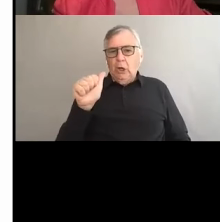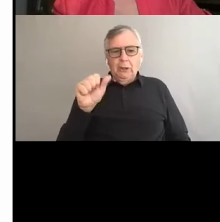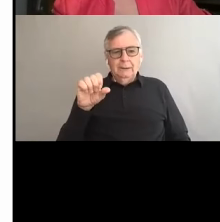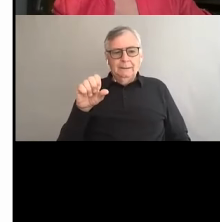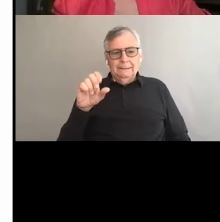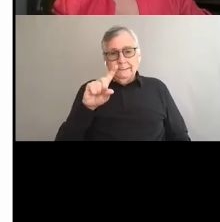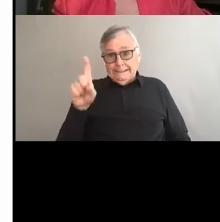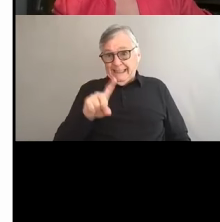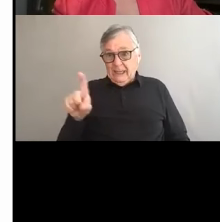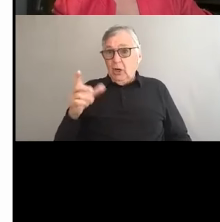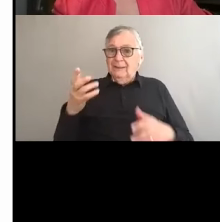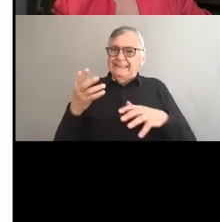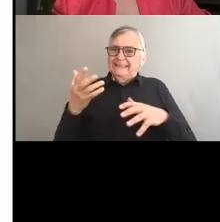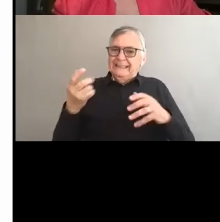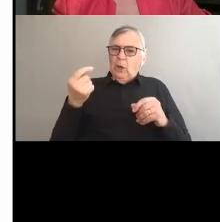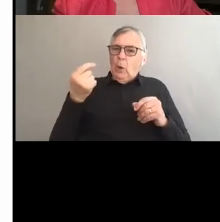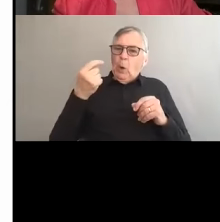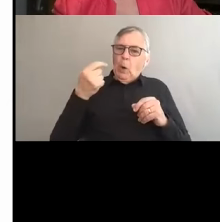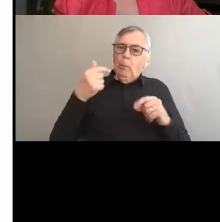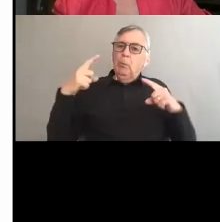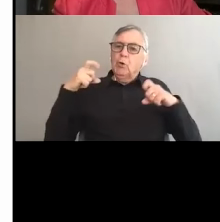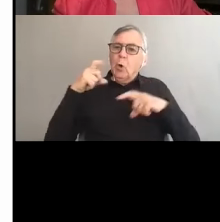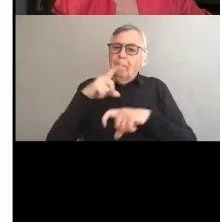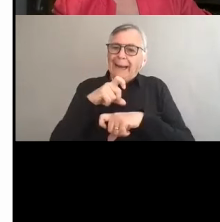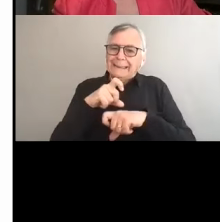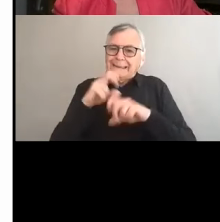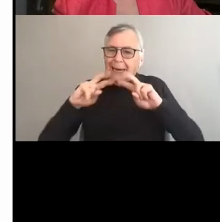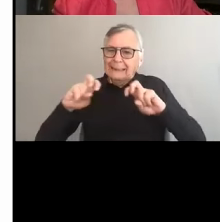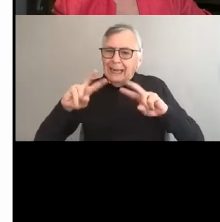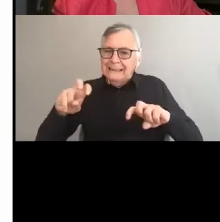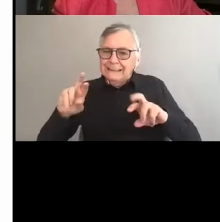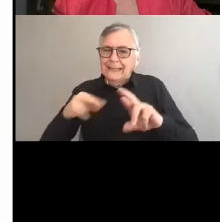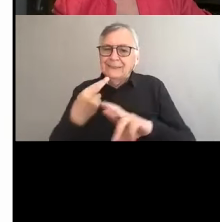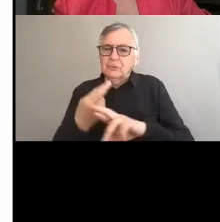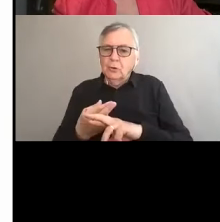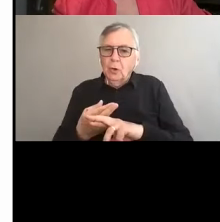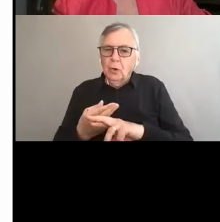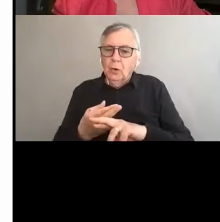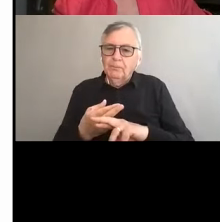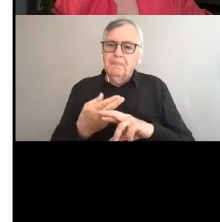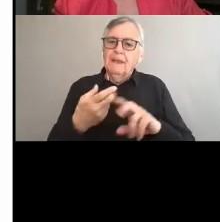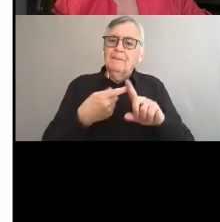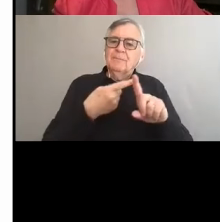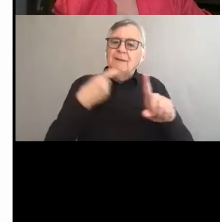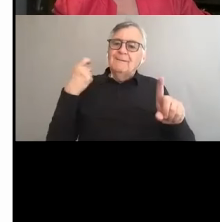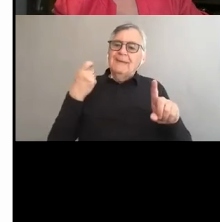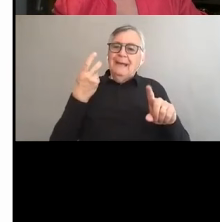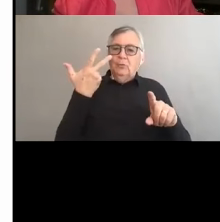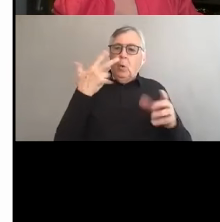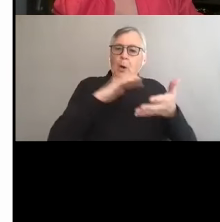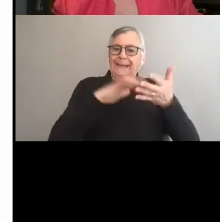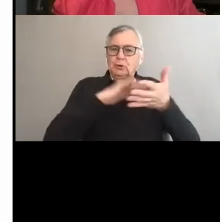tardivement. AstraZeneca, c'était un peu plus complexe pour analyser les résultats parce que les résultats viennent de 3 études